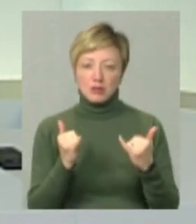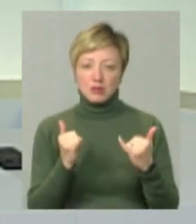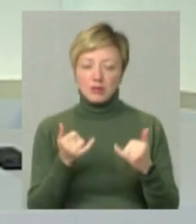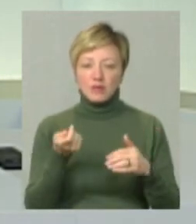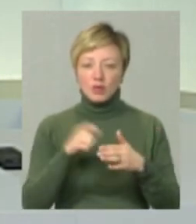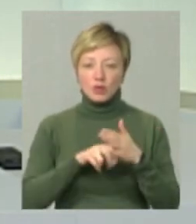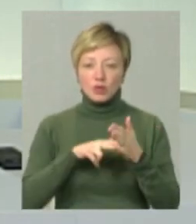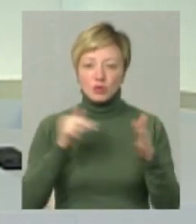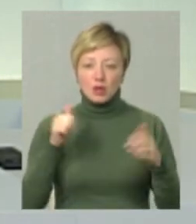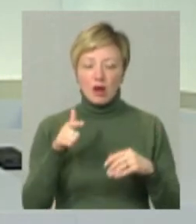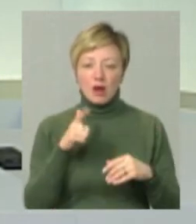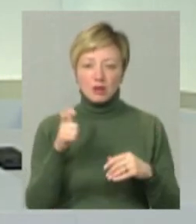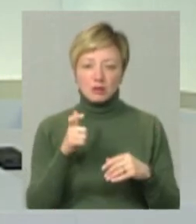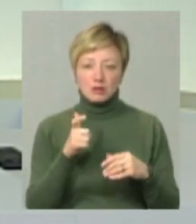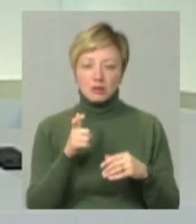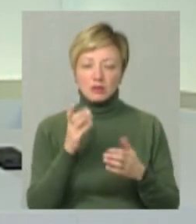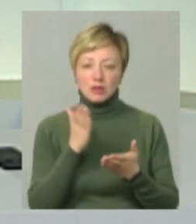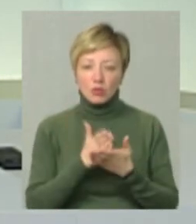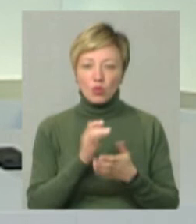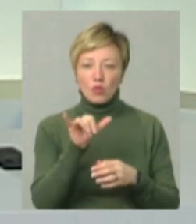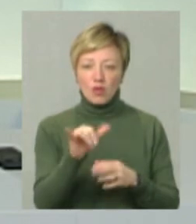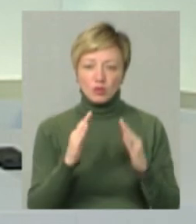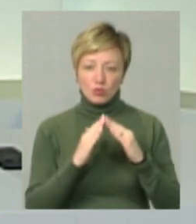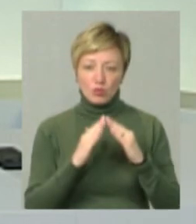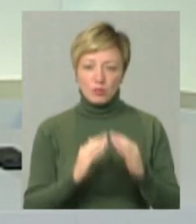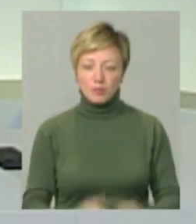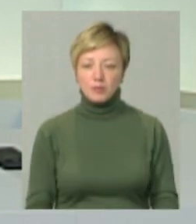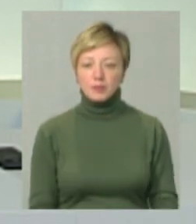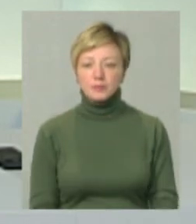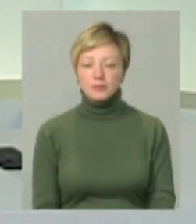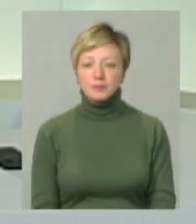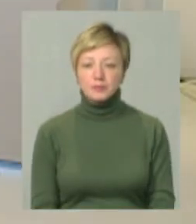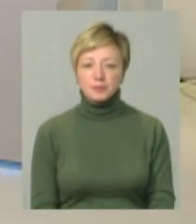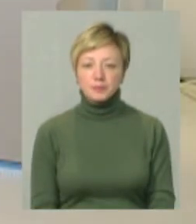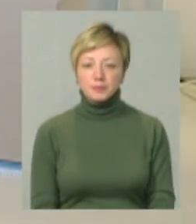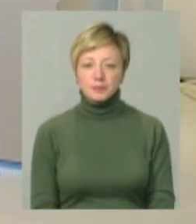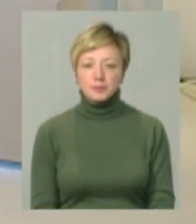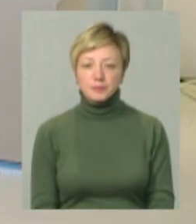для відключення газових приладів, які знаходяться в вашій домівці.